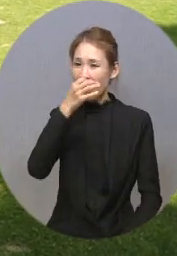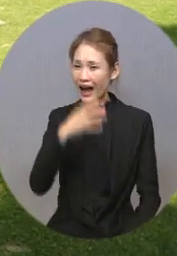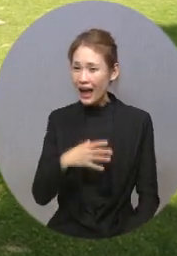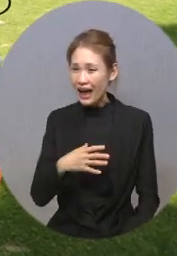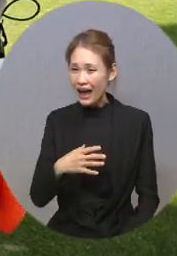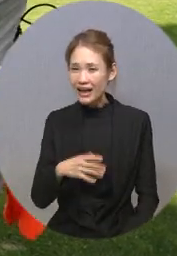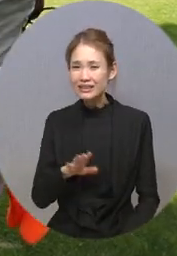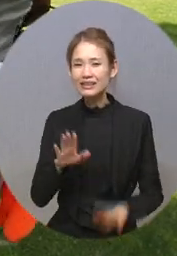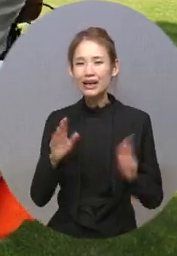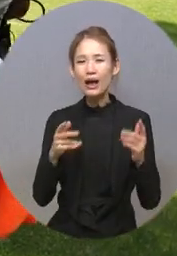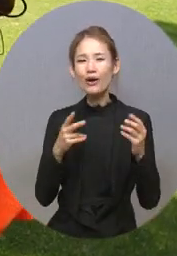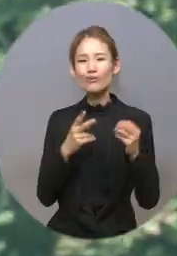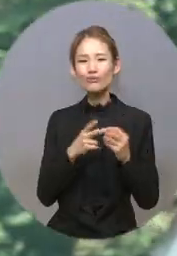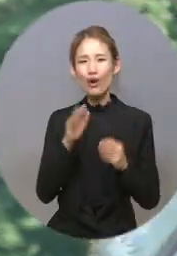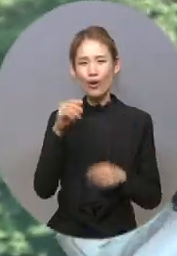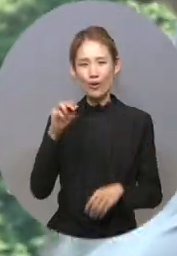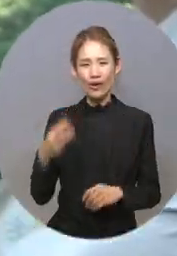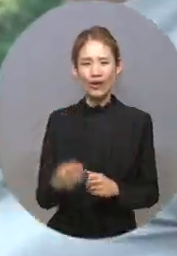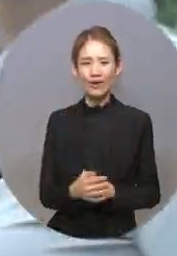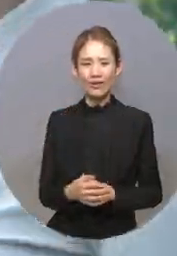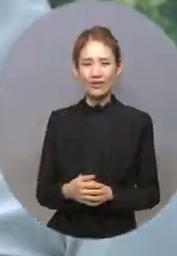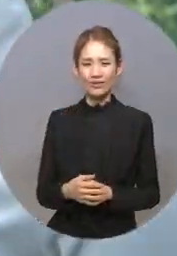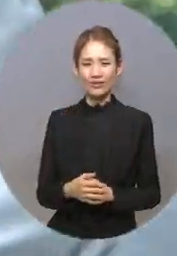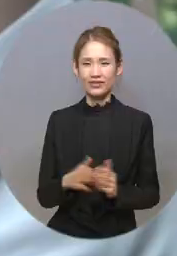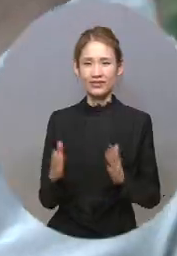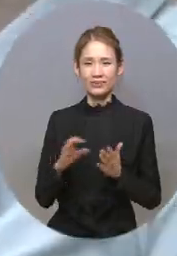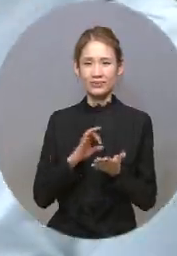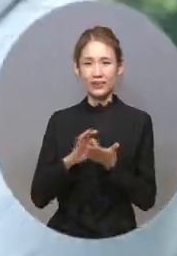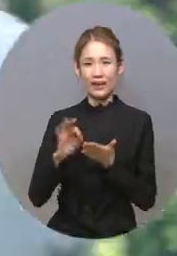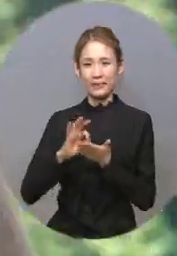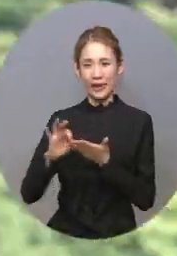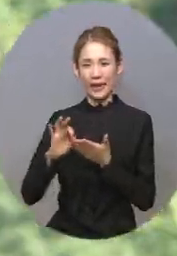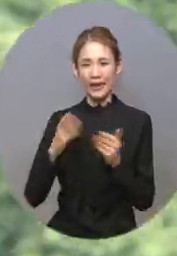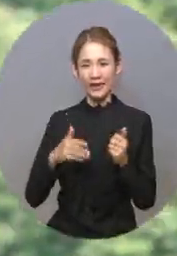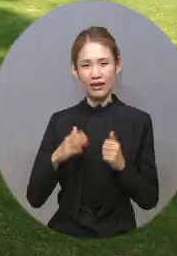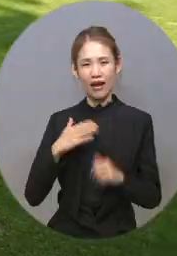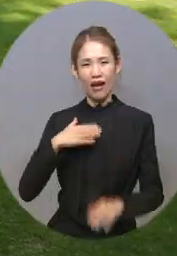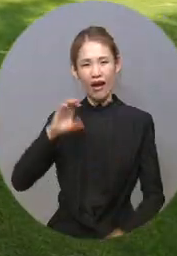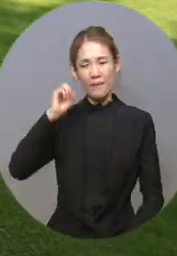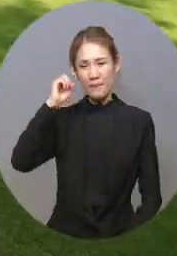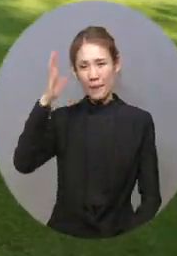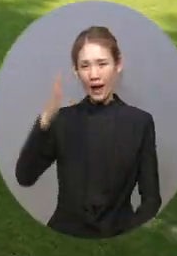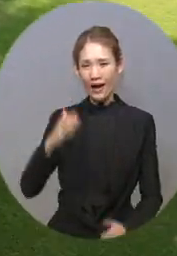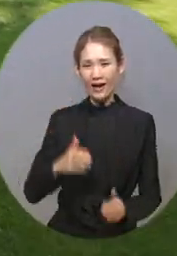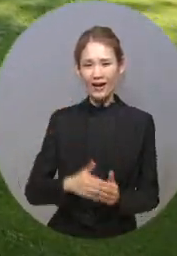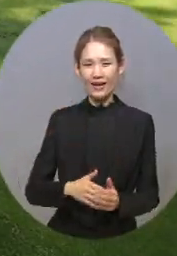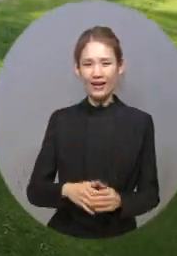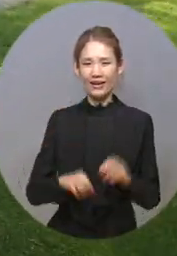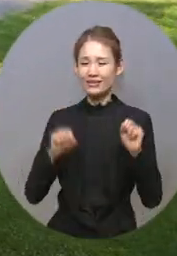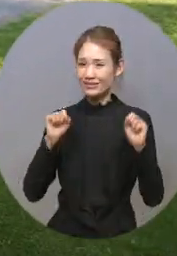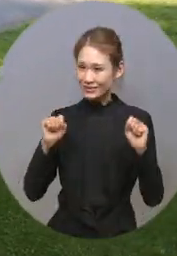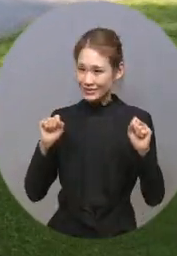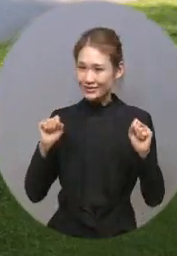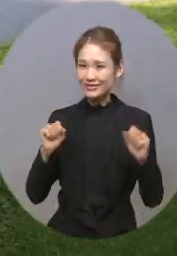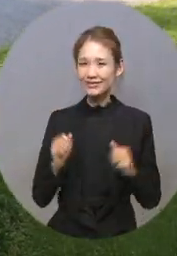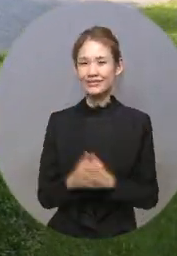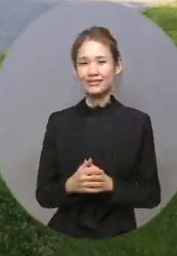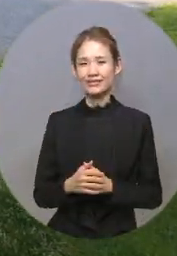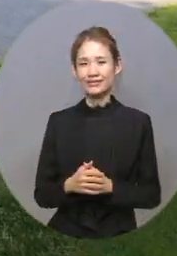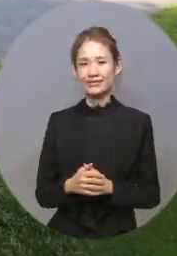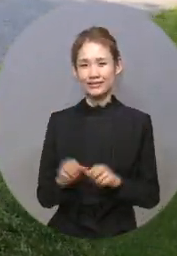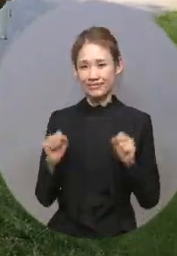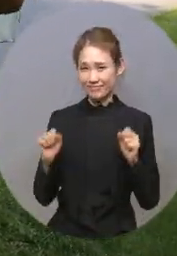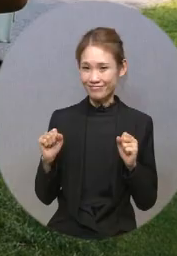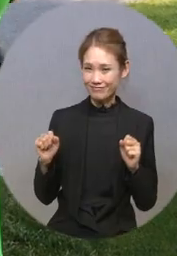이제 두 번째 일인데? 자 어머. 자 이용하시죠. 하얗게 까먹었네. 안녕하세요. 해마님 구독자님 벙커.